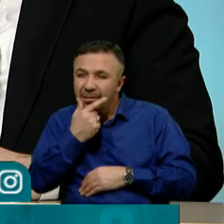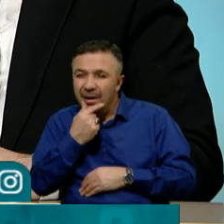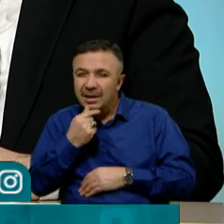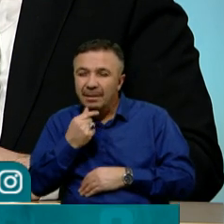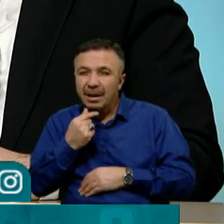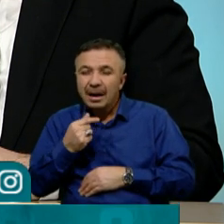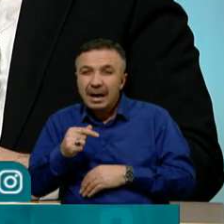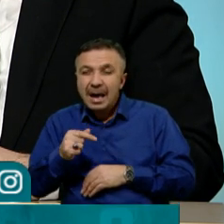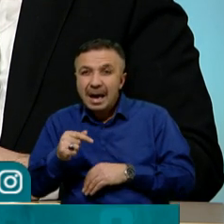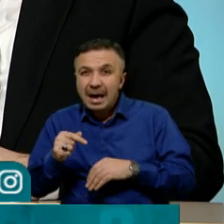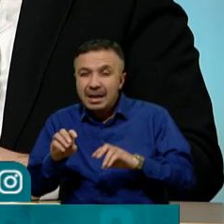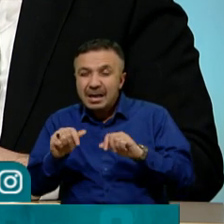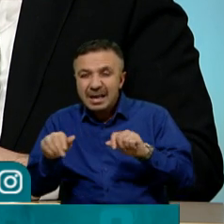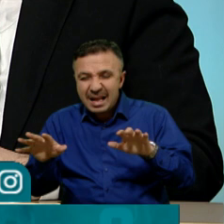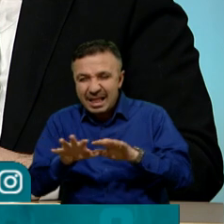dedim